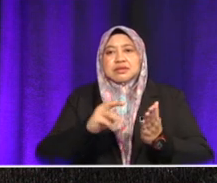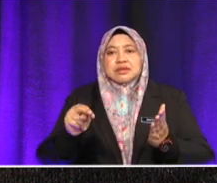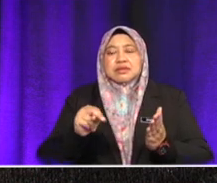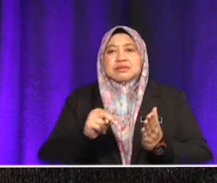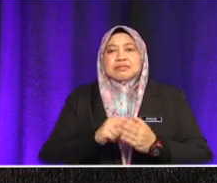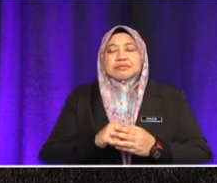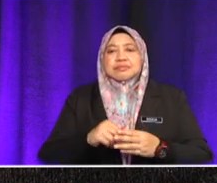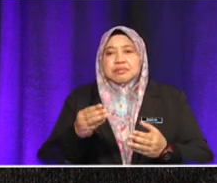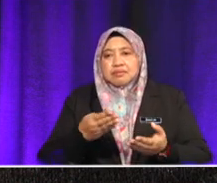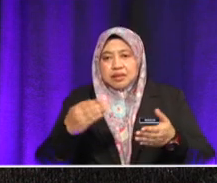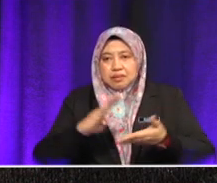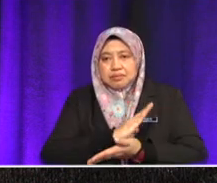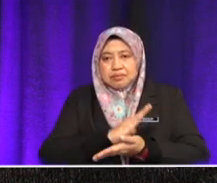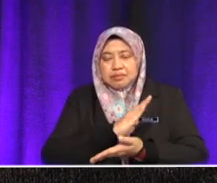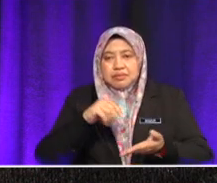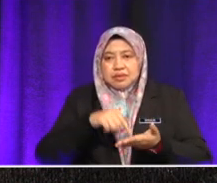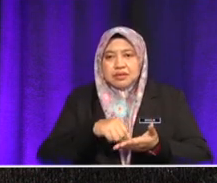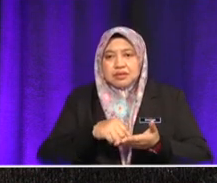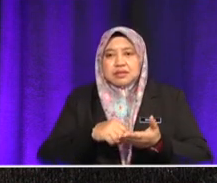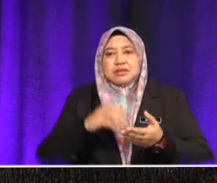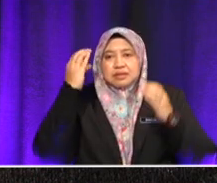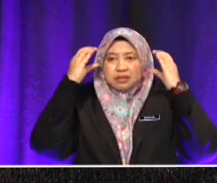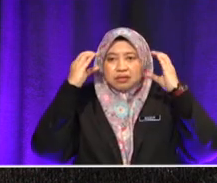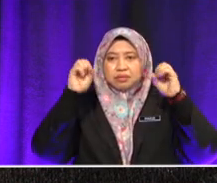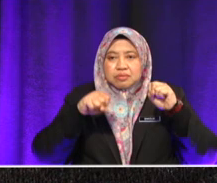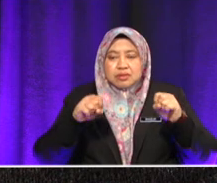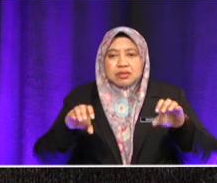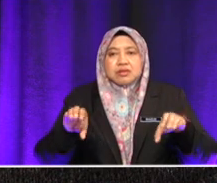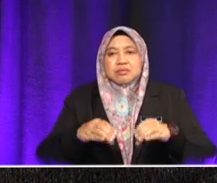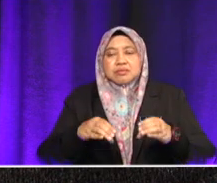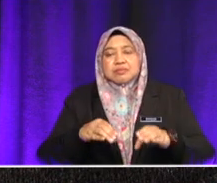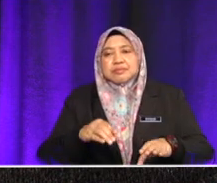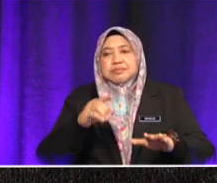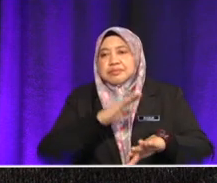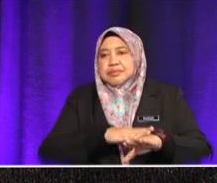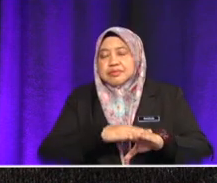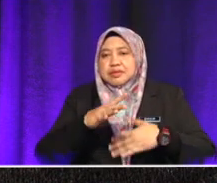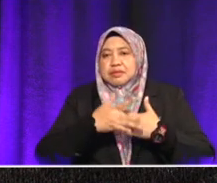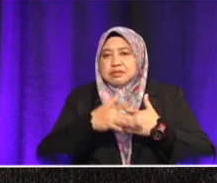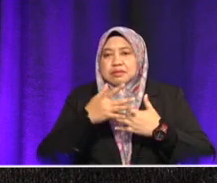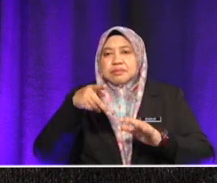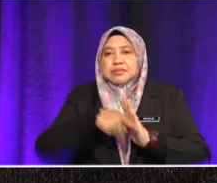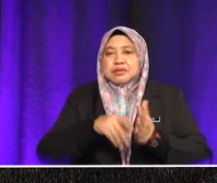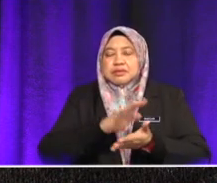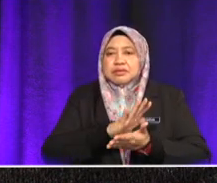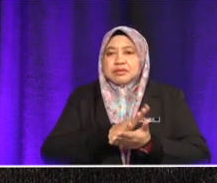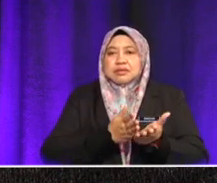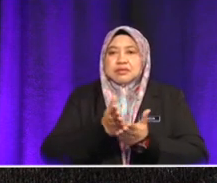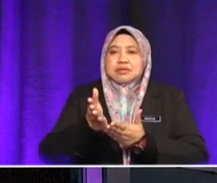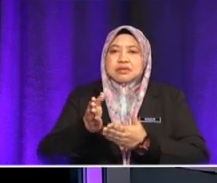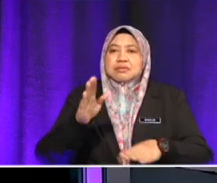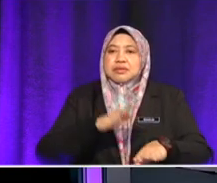sebenarnya buat daripada waktu sekolahan dan kemudian kita hanya teruskan pada